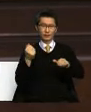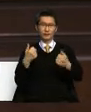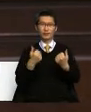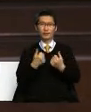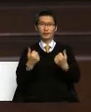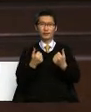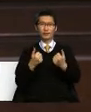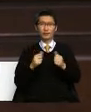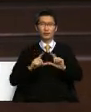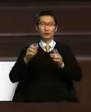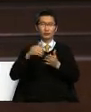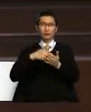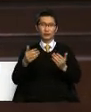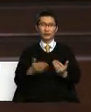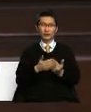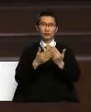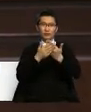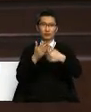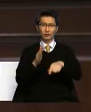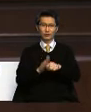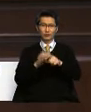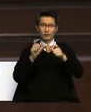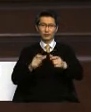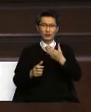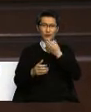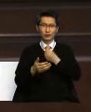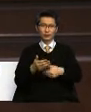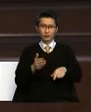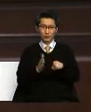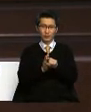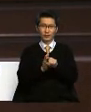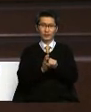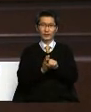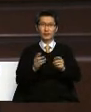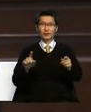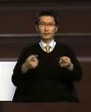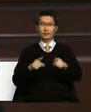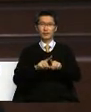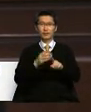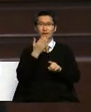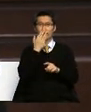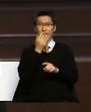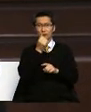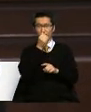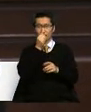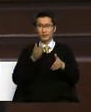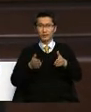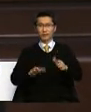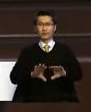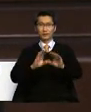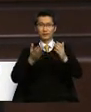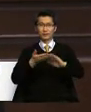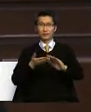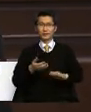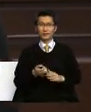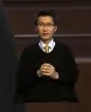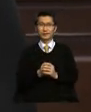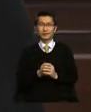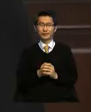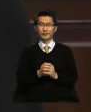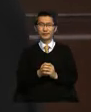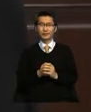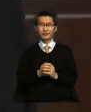의회가 동천시 발전을 위해서 시민의 행복을 위해서 함께 할수 있는 길을 활짝 열겠습니다.